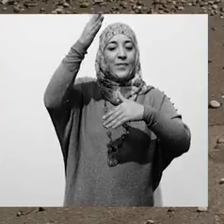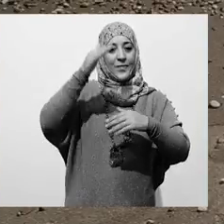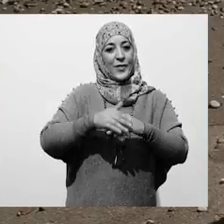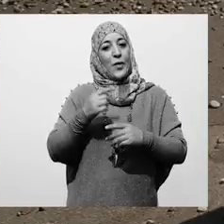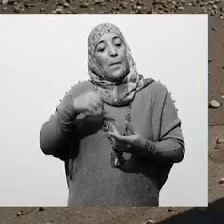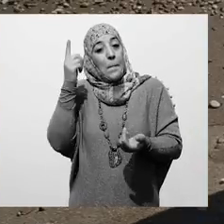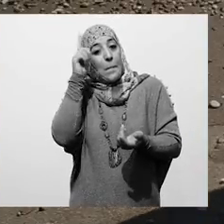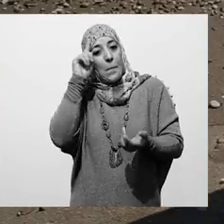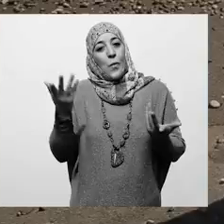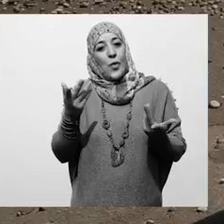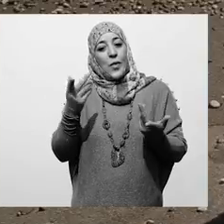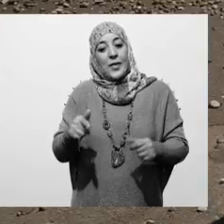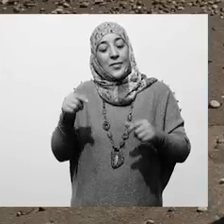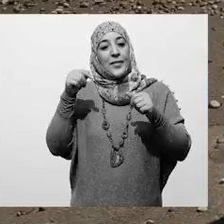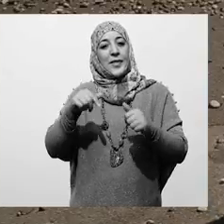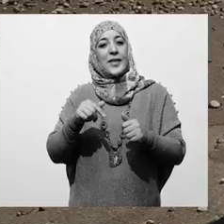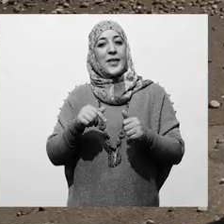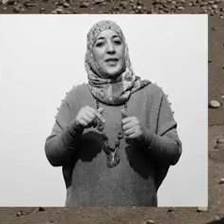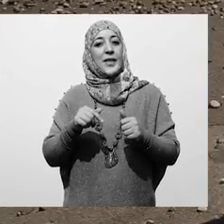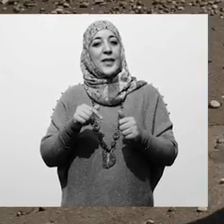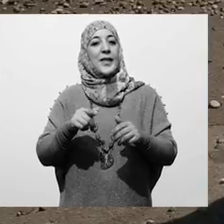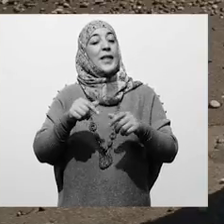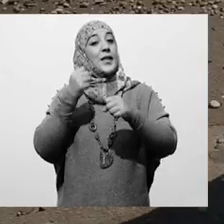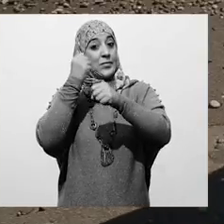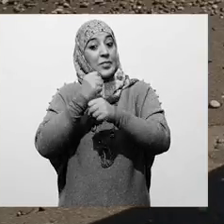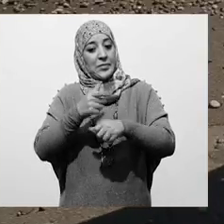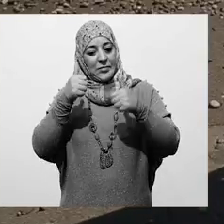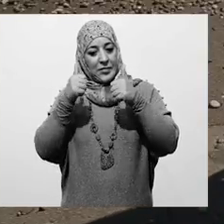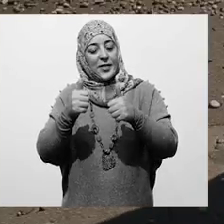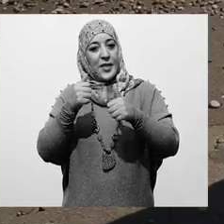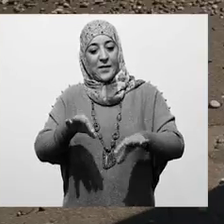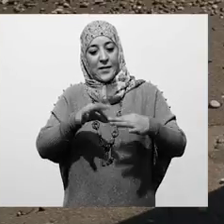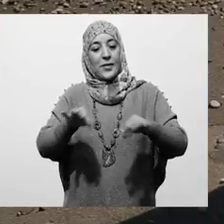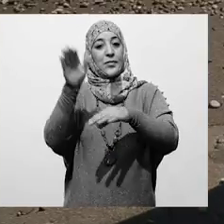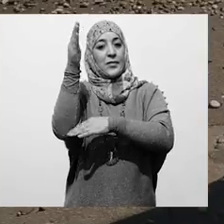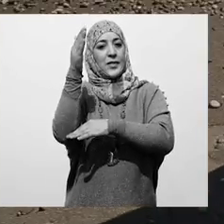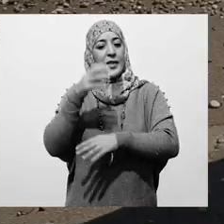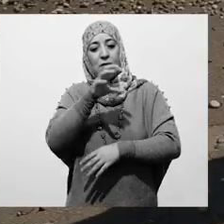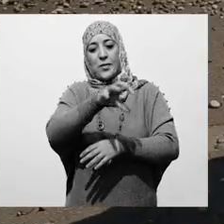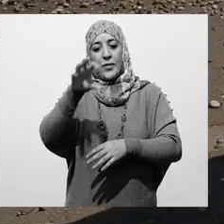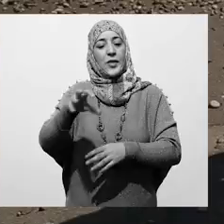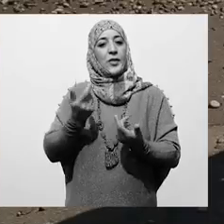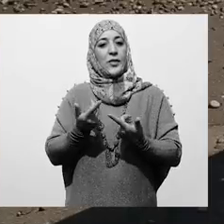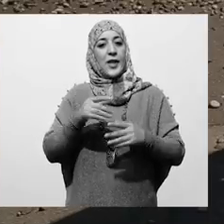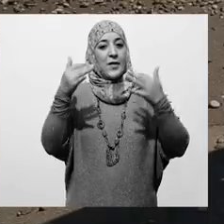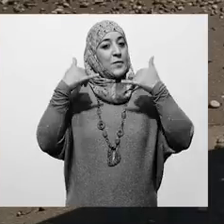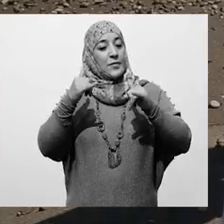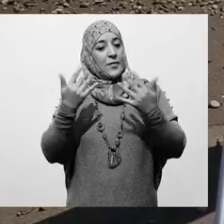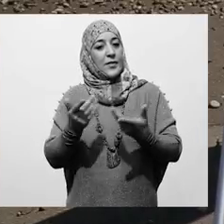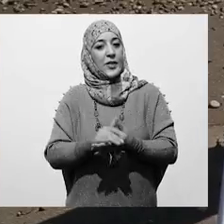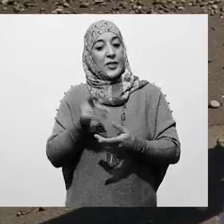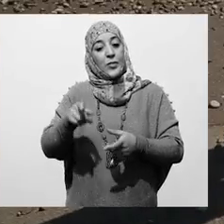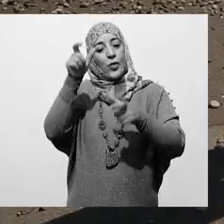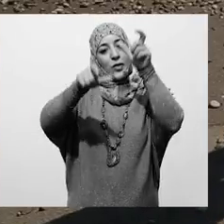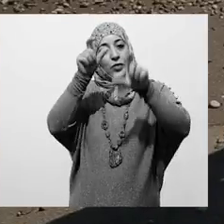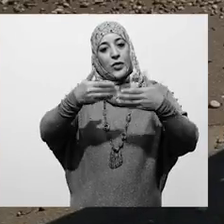'Allah, pourquoi pas être un appui pour demander notre droit à l'État, à les autorités locales. Ça, pour que les gens